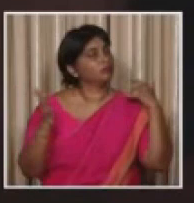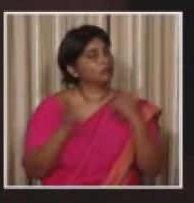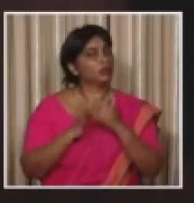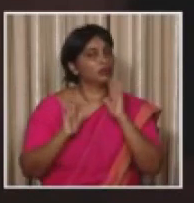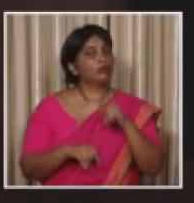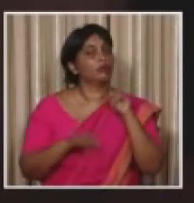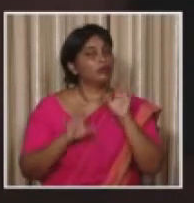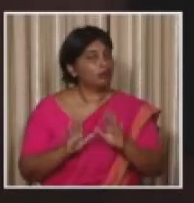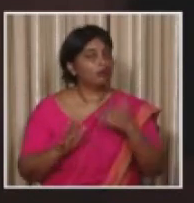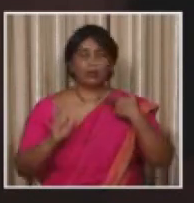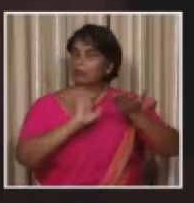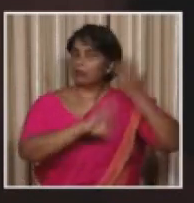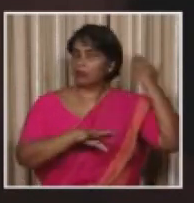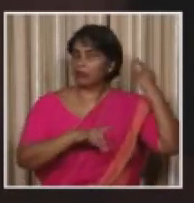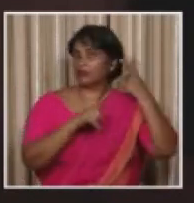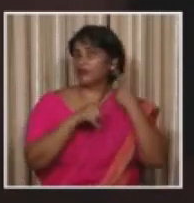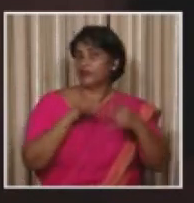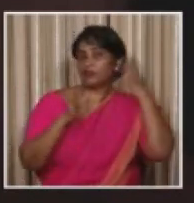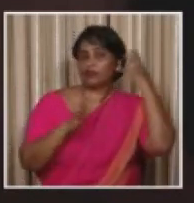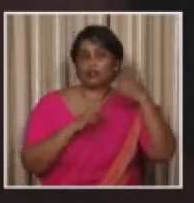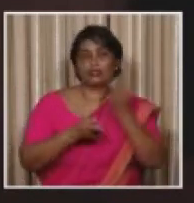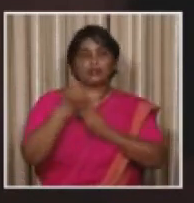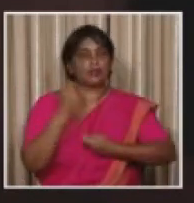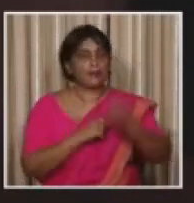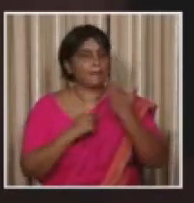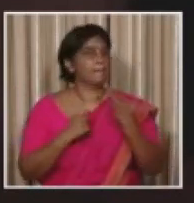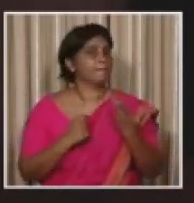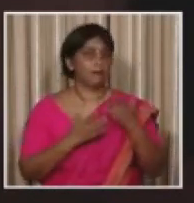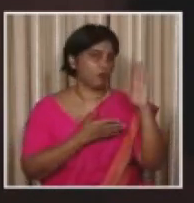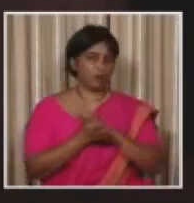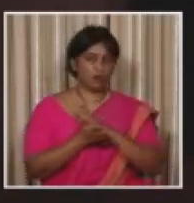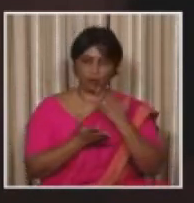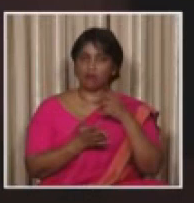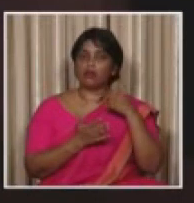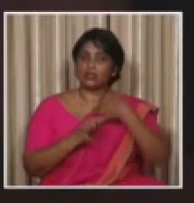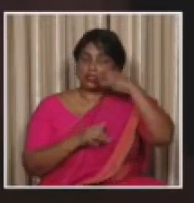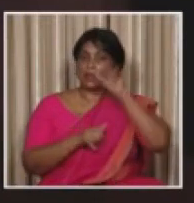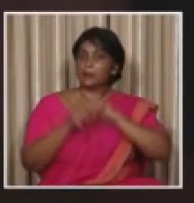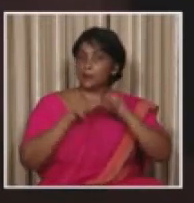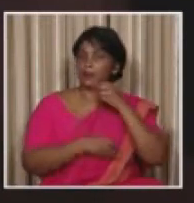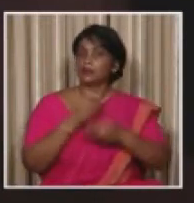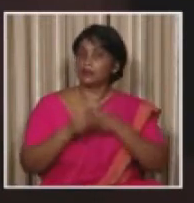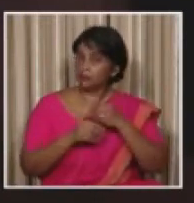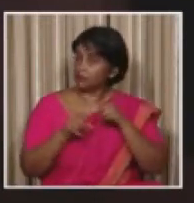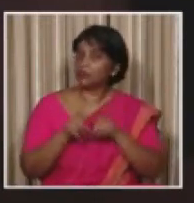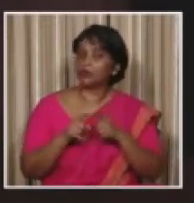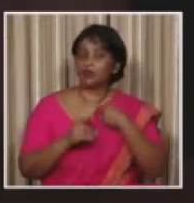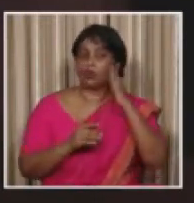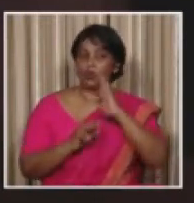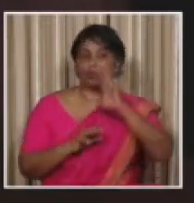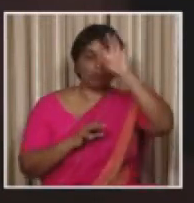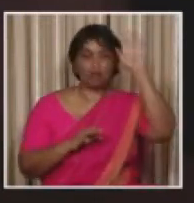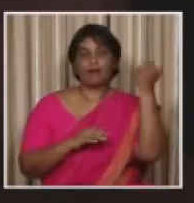තිබුණා. නමුත් ඉතිහාසයේ පමණක් ලෝකයේ වෙළඳපොළ කරා යන්නට උදව් කරන්නේ නැහැ. ඖෂධ නිෂ්පාදනය වගේම තමයි අපිට විදේශ